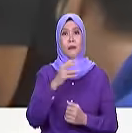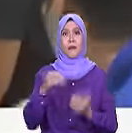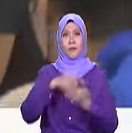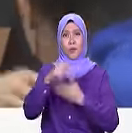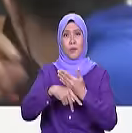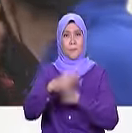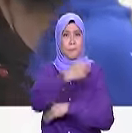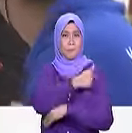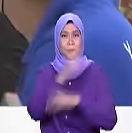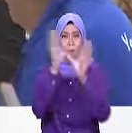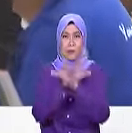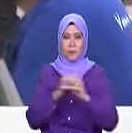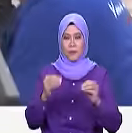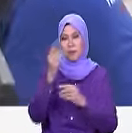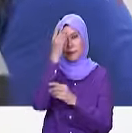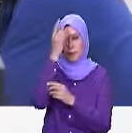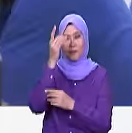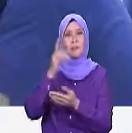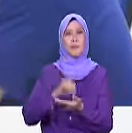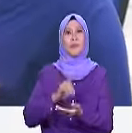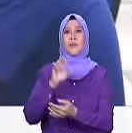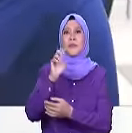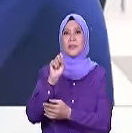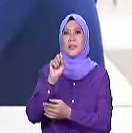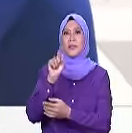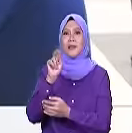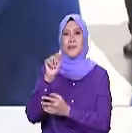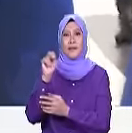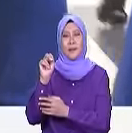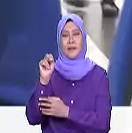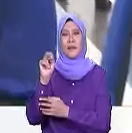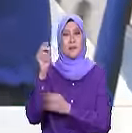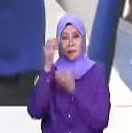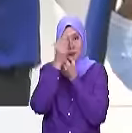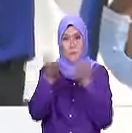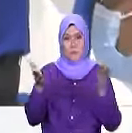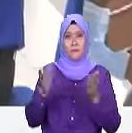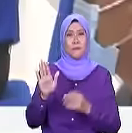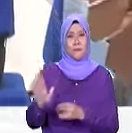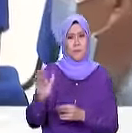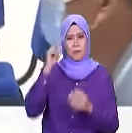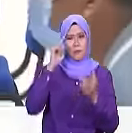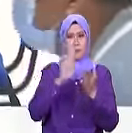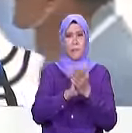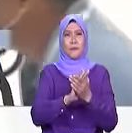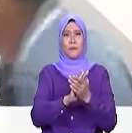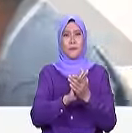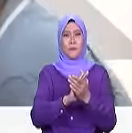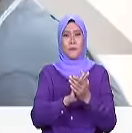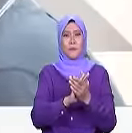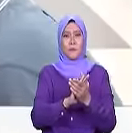program vaksinasi Sarawak, Datuk Seri Dr. Steven Rudi Utom yang juga Menteri Utiliti Sarawak memaklumkan beliau yakin dengan liputan.